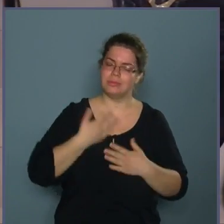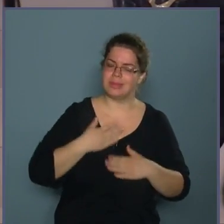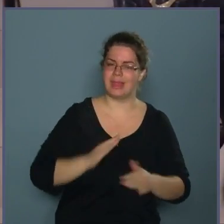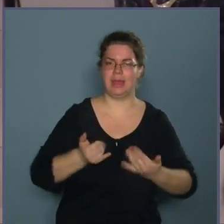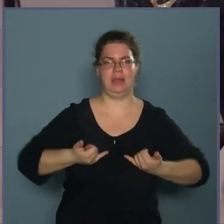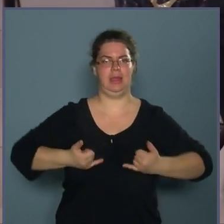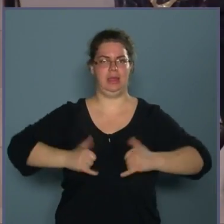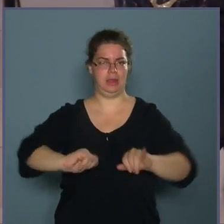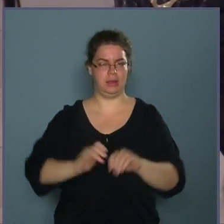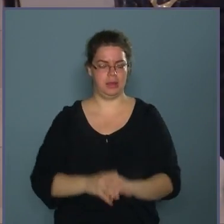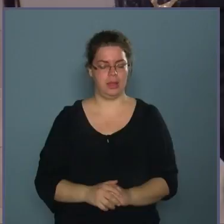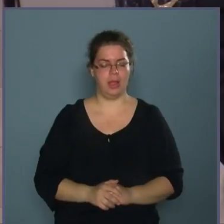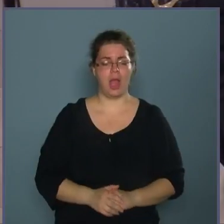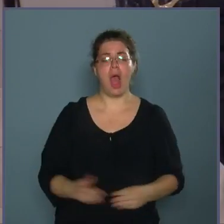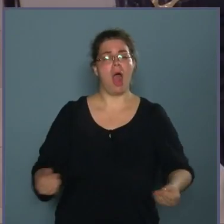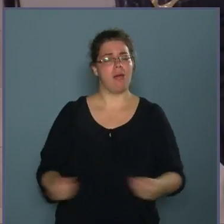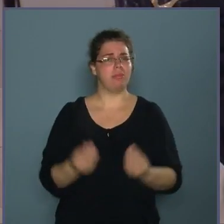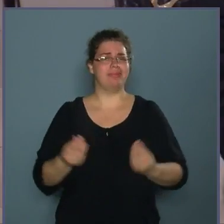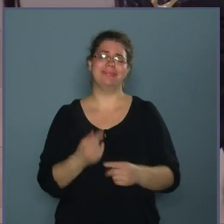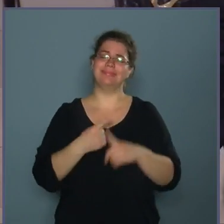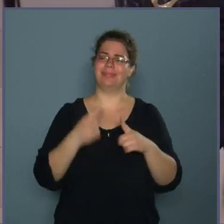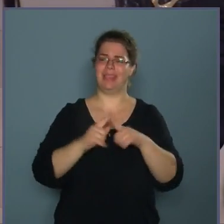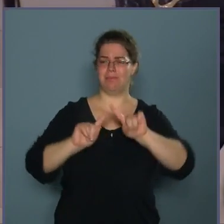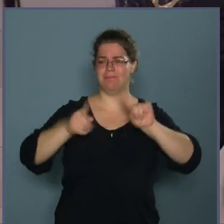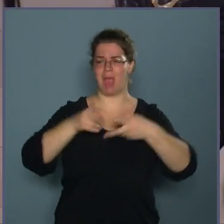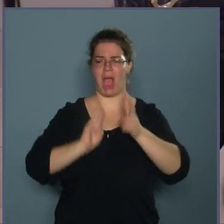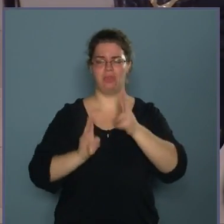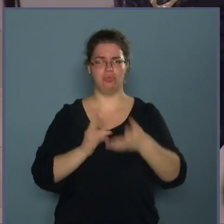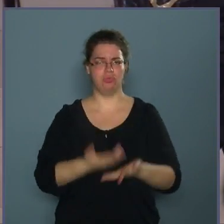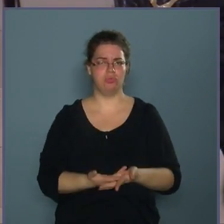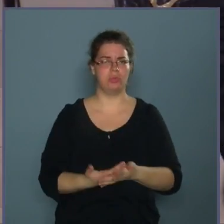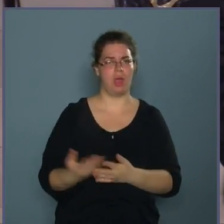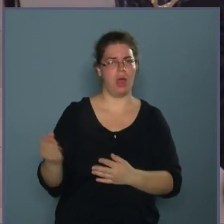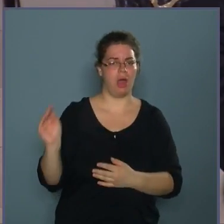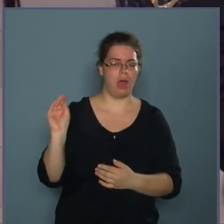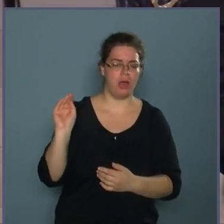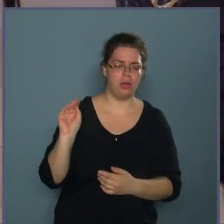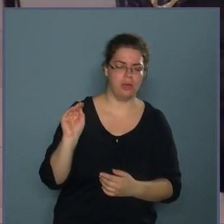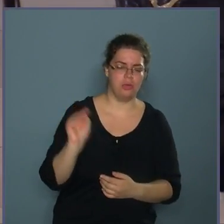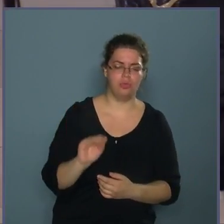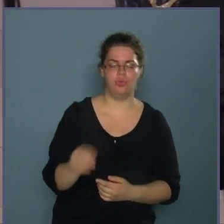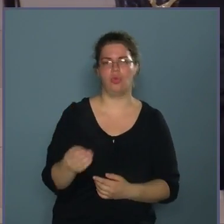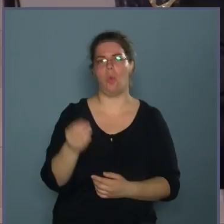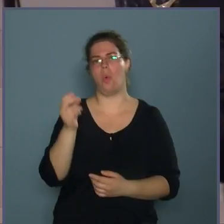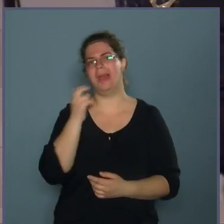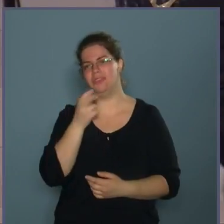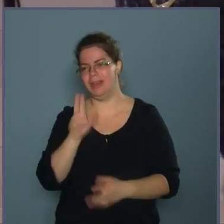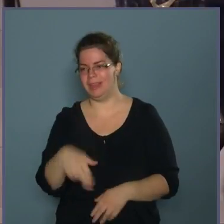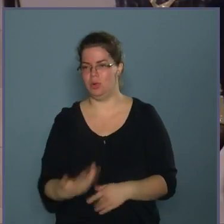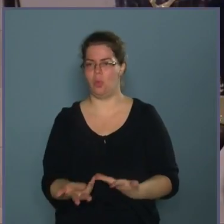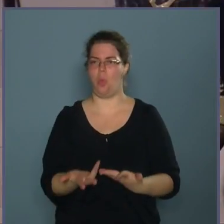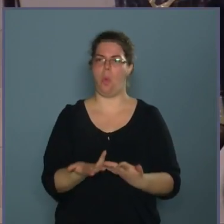szeretnénk elindítani, amely egy kicsit másképpen szól a Csilliről,